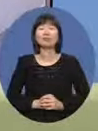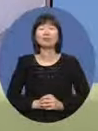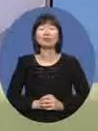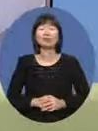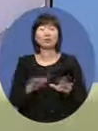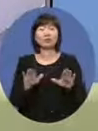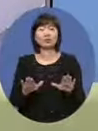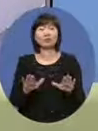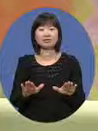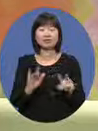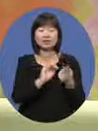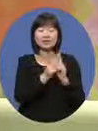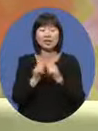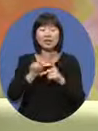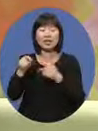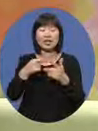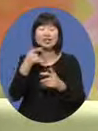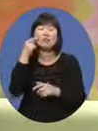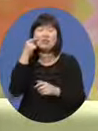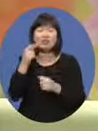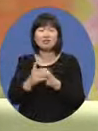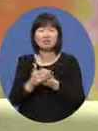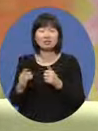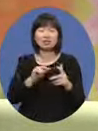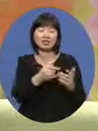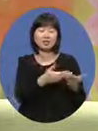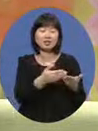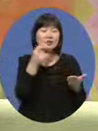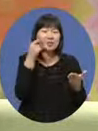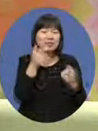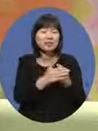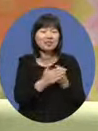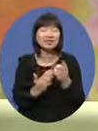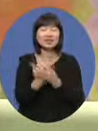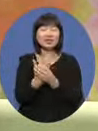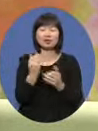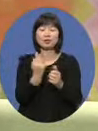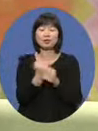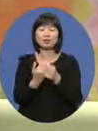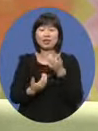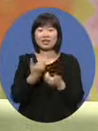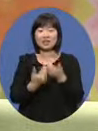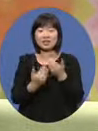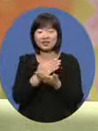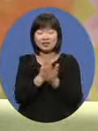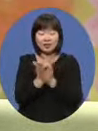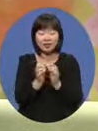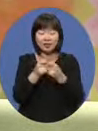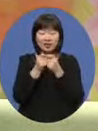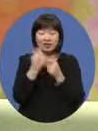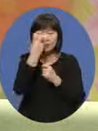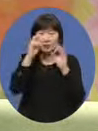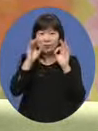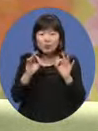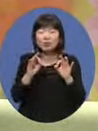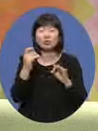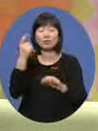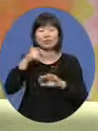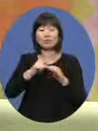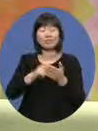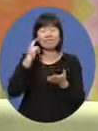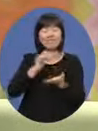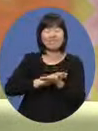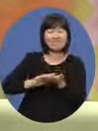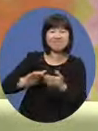네, 오늘도 서로 이해하지 못해서 그리고 이해받지 못해서 생기는 부부 갈등들 요리조리 살펴보고 속 시원하게 문제들을 해결해